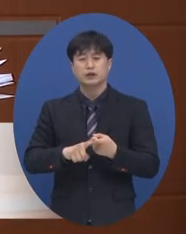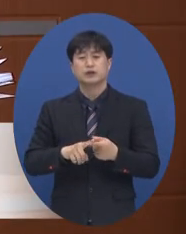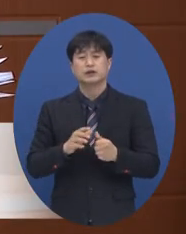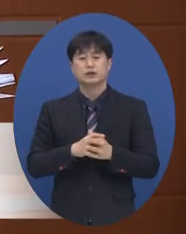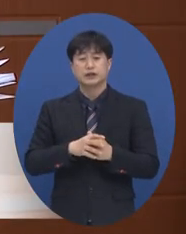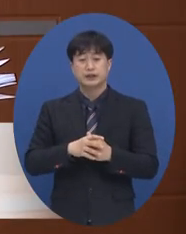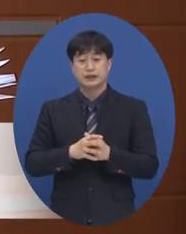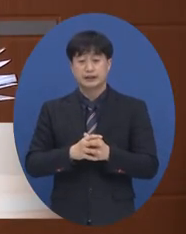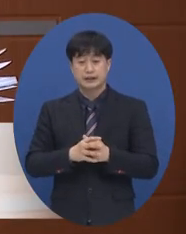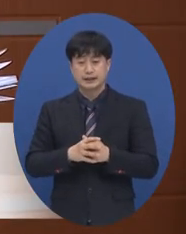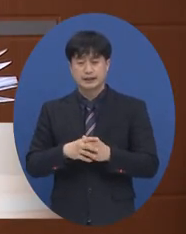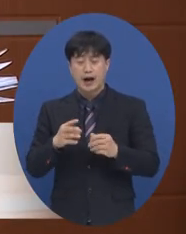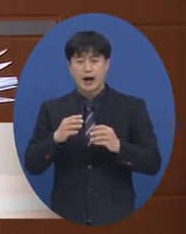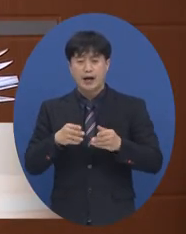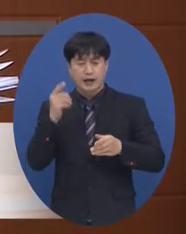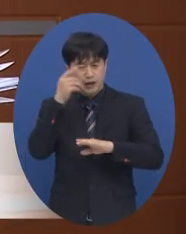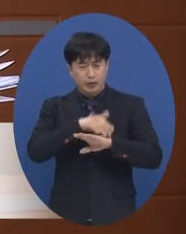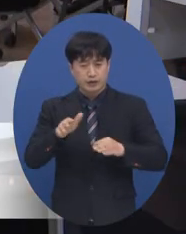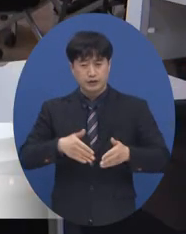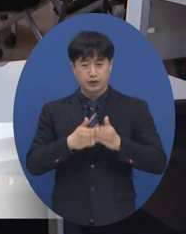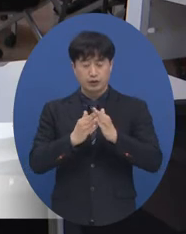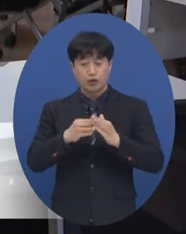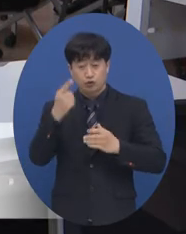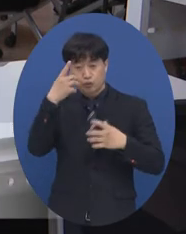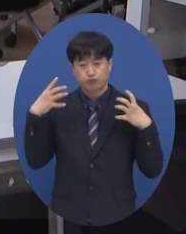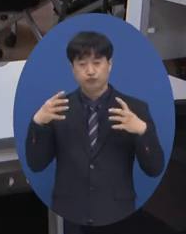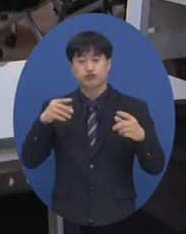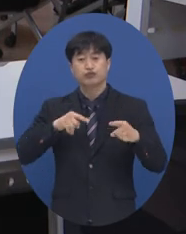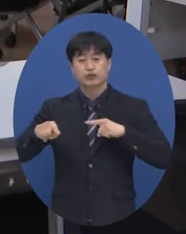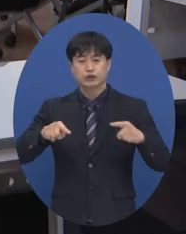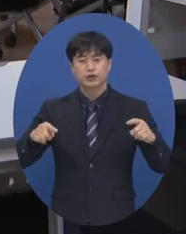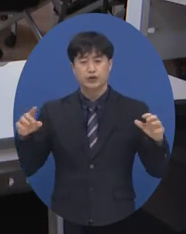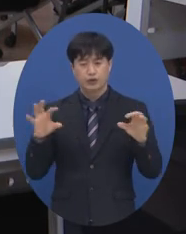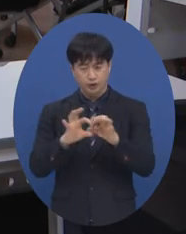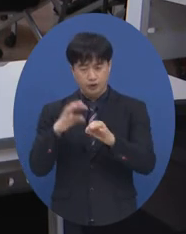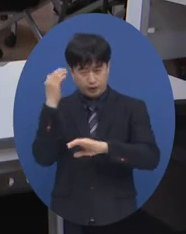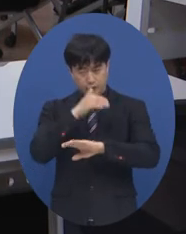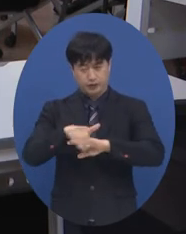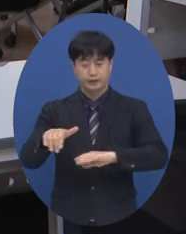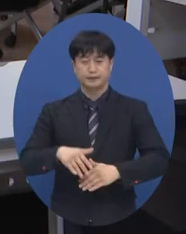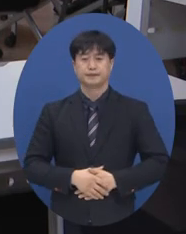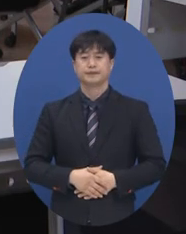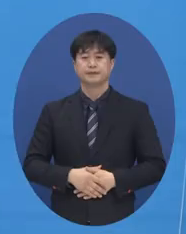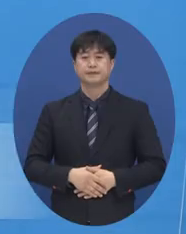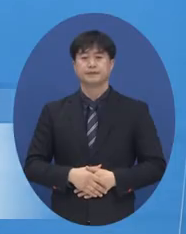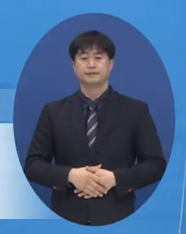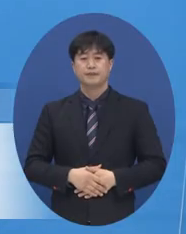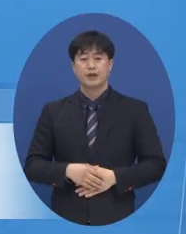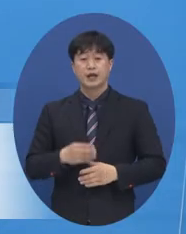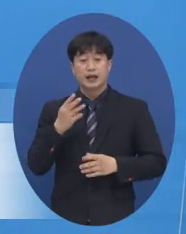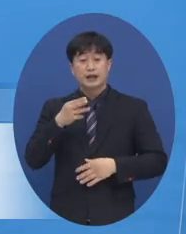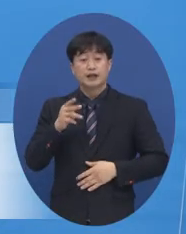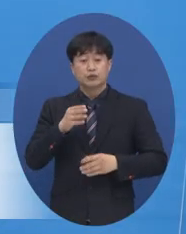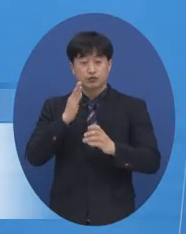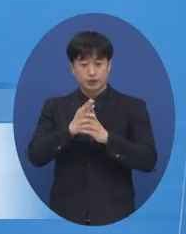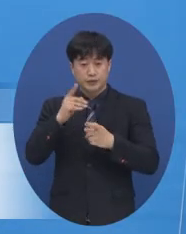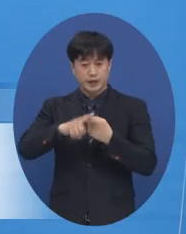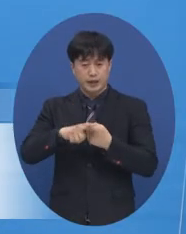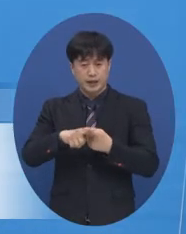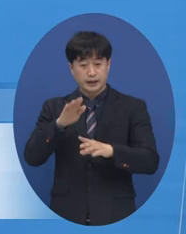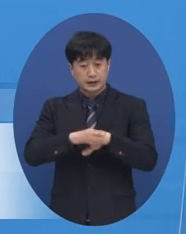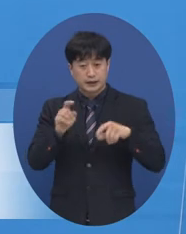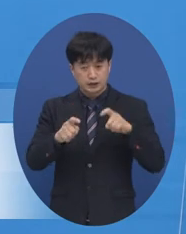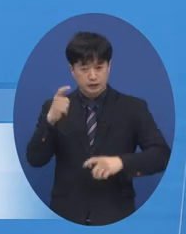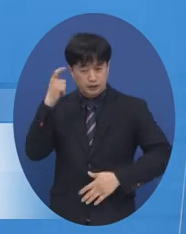2050 경기도 탄소중립 마스터 플랜을 수립해 정부 정책과 연계할 방침입니다. 탄소 중립에 대한